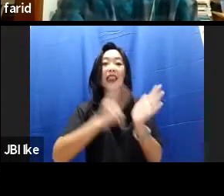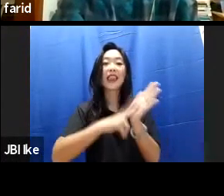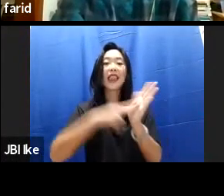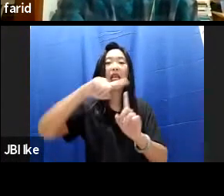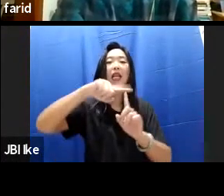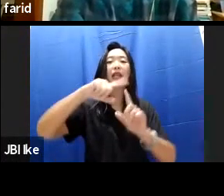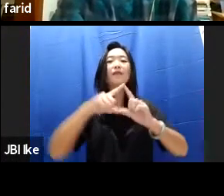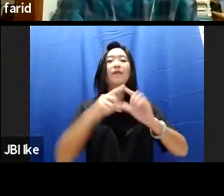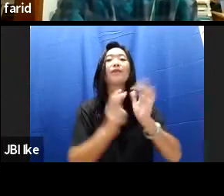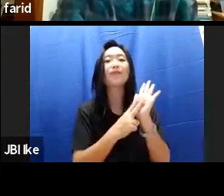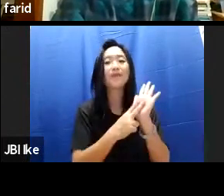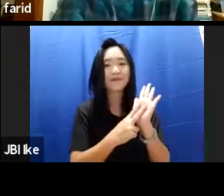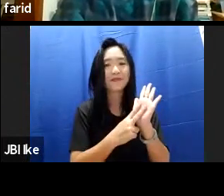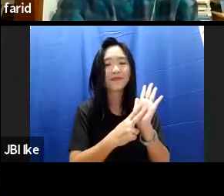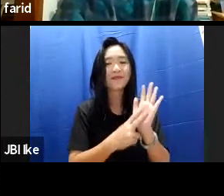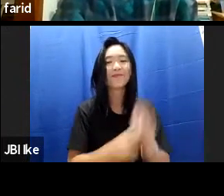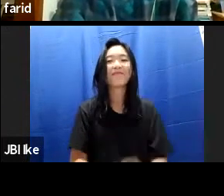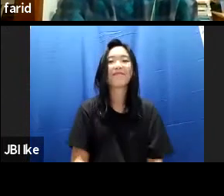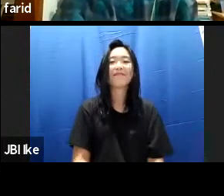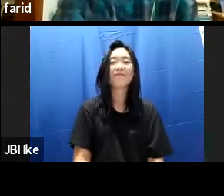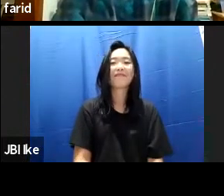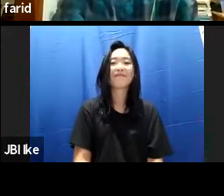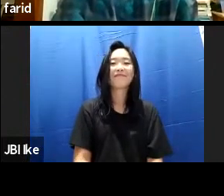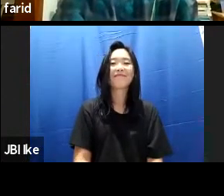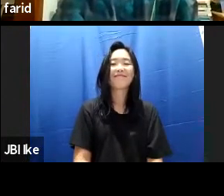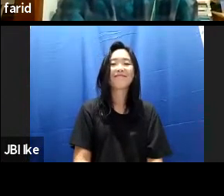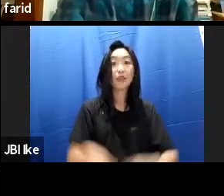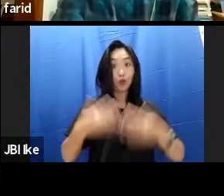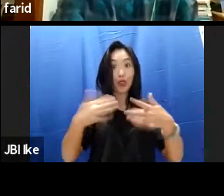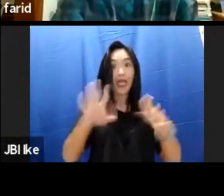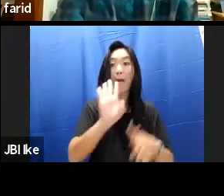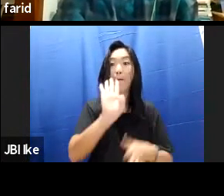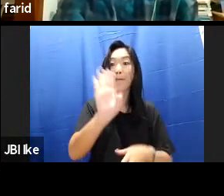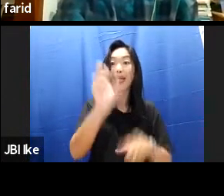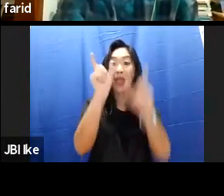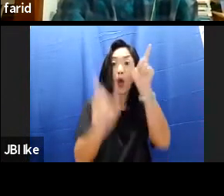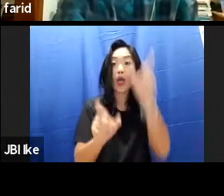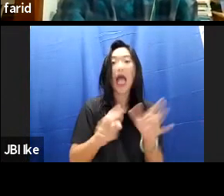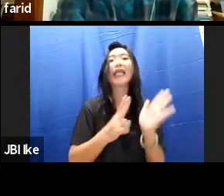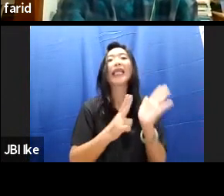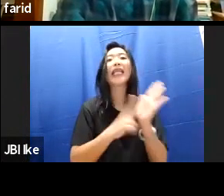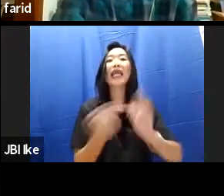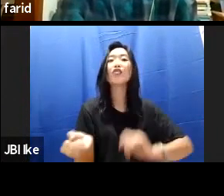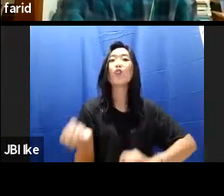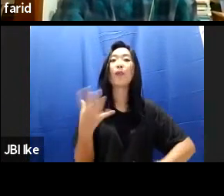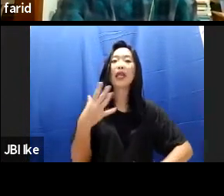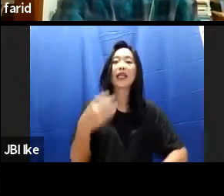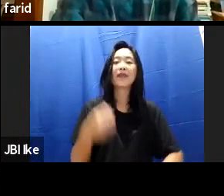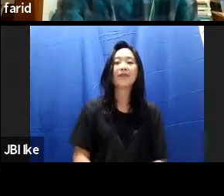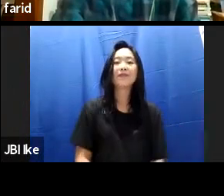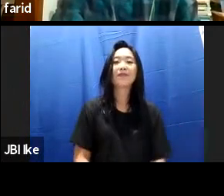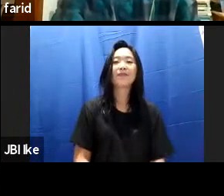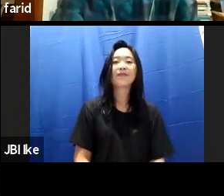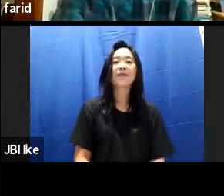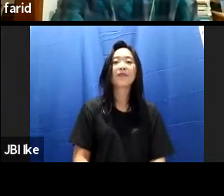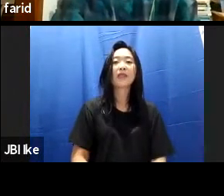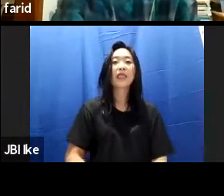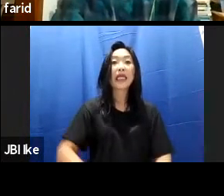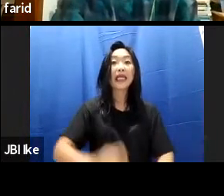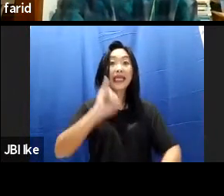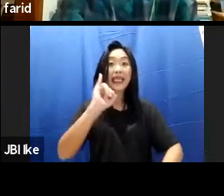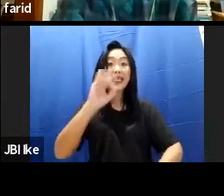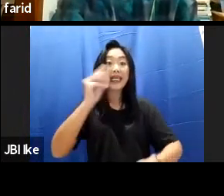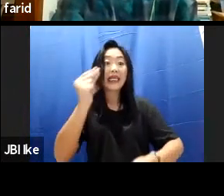Kemudian sudah ya empat ya. Baik, nah saya sebagai host, saya Ira sebagai host, salah satu pendiri Let's